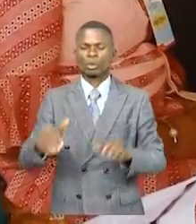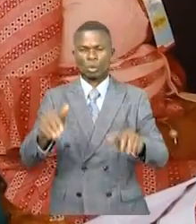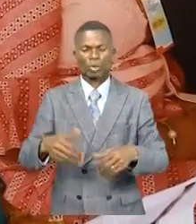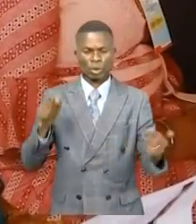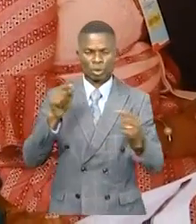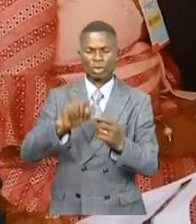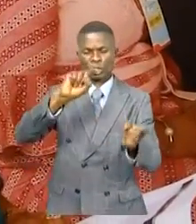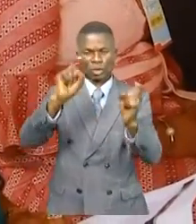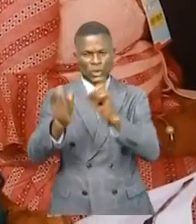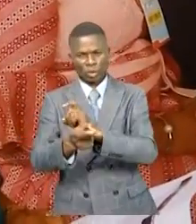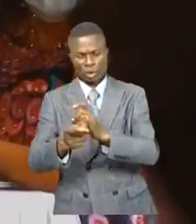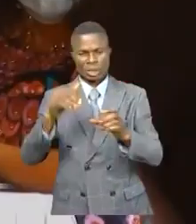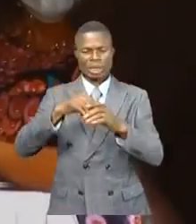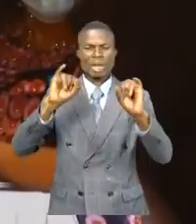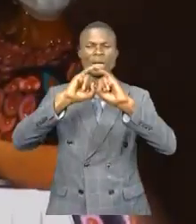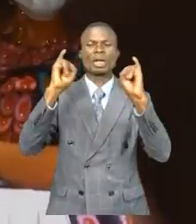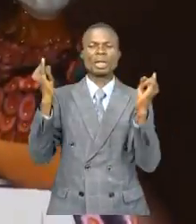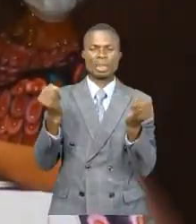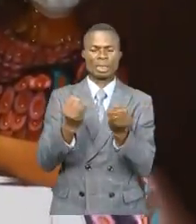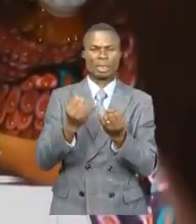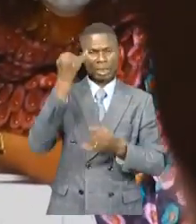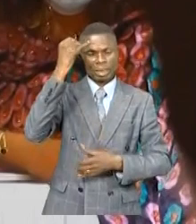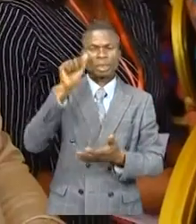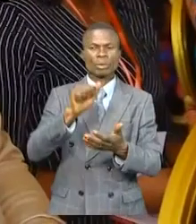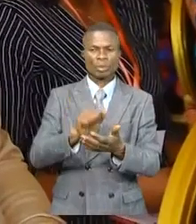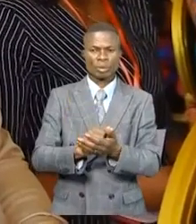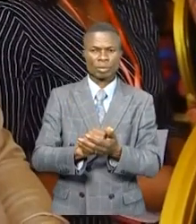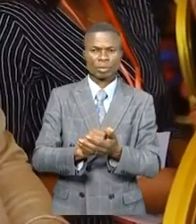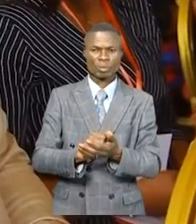la transformation industrielle. C'est dans cette démarche que la